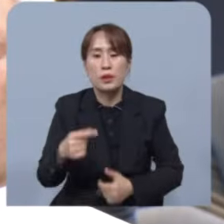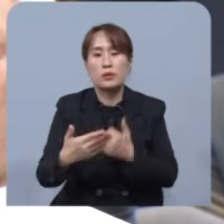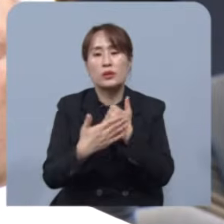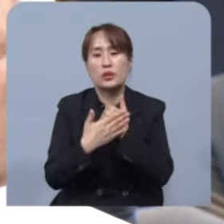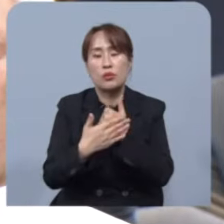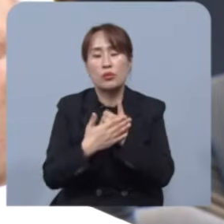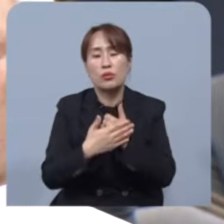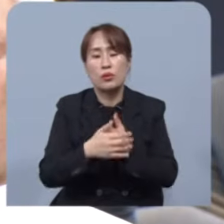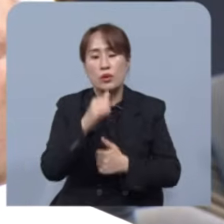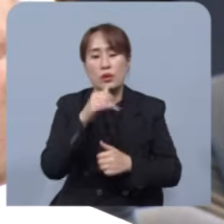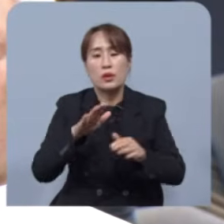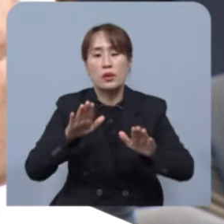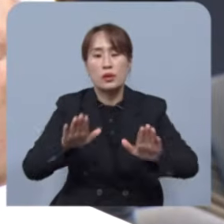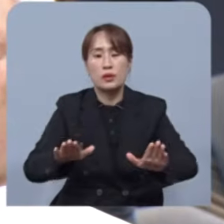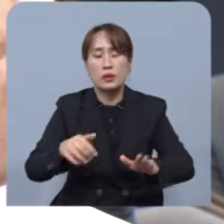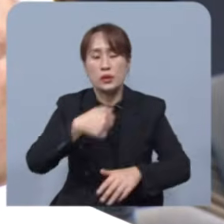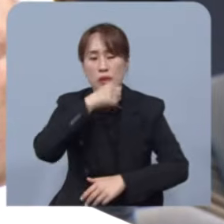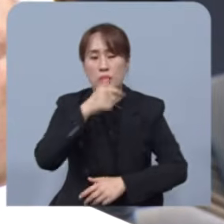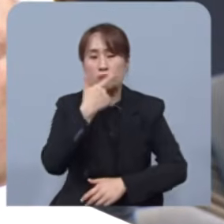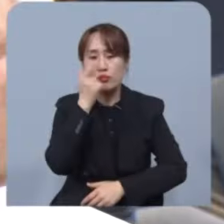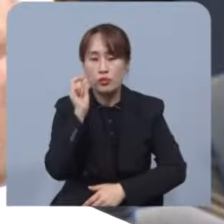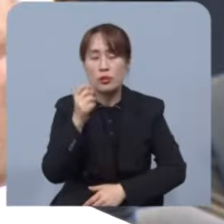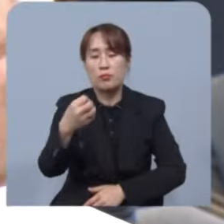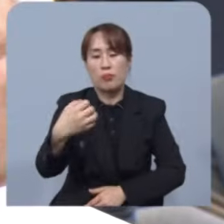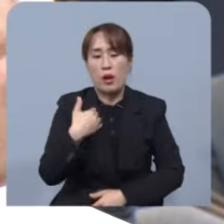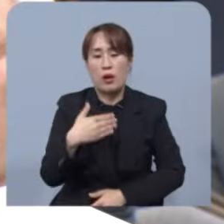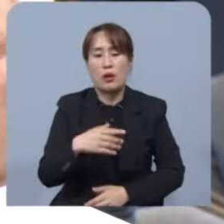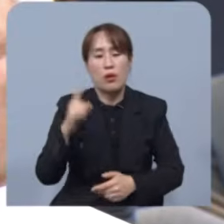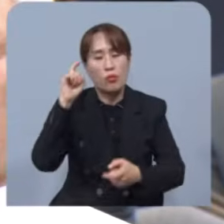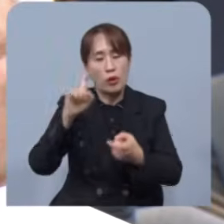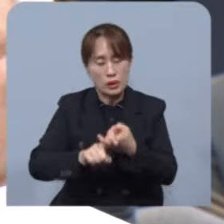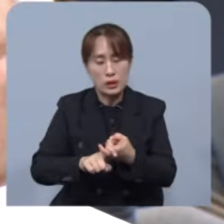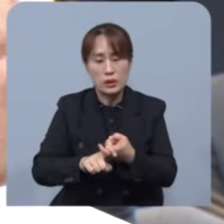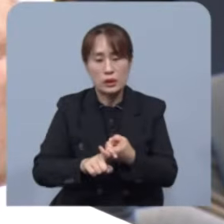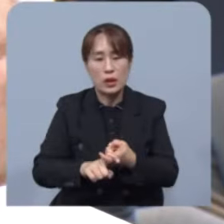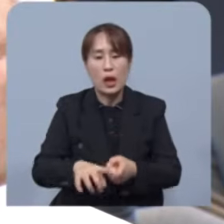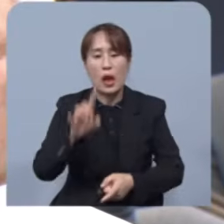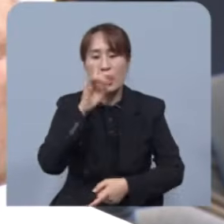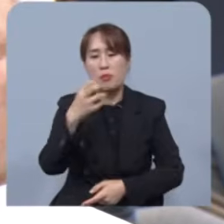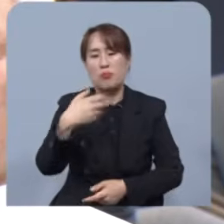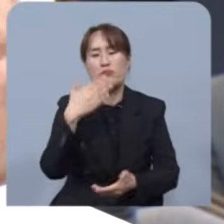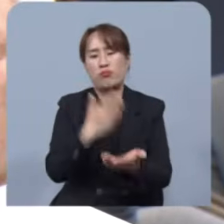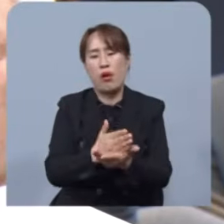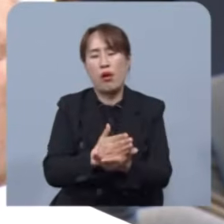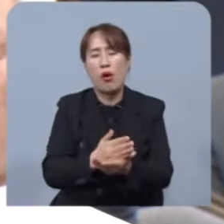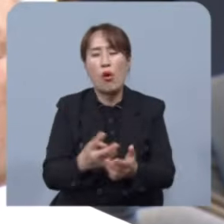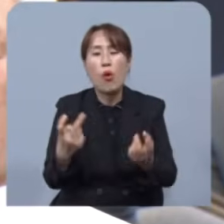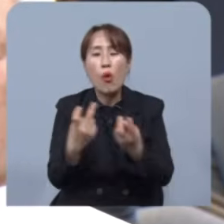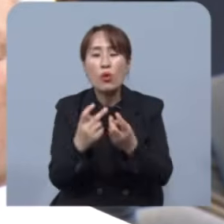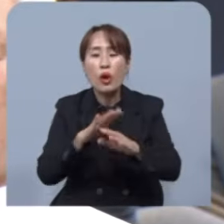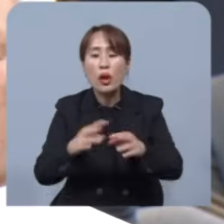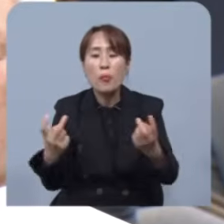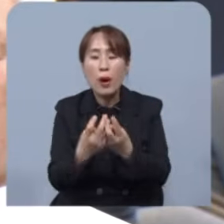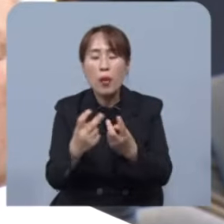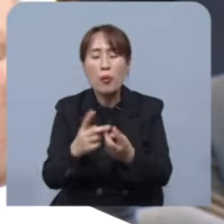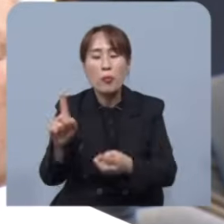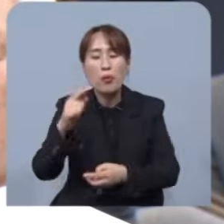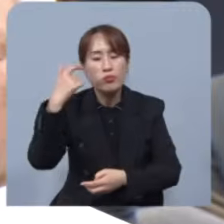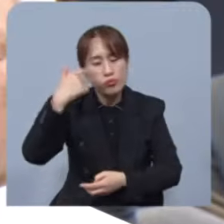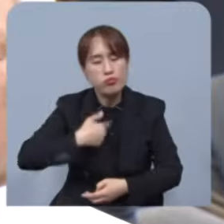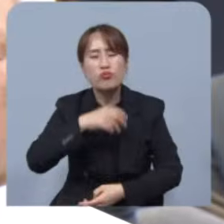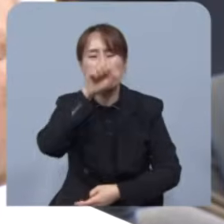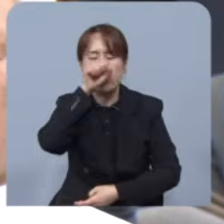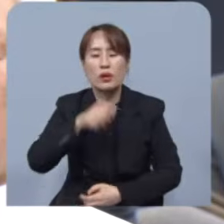지원도 좋지만 현재는 예산이 부족하다고 하시니까 관심이나 안 된다는 말보다는 어떻게 하면 좋겠냐라고 말씀을 해주셨으면